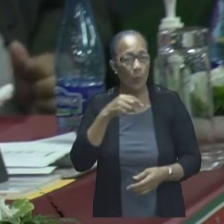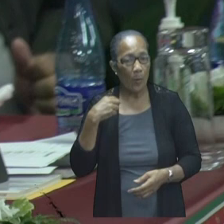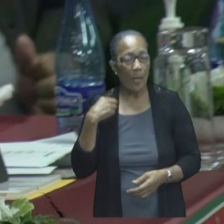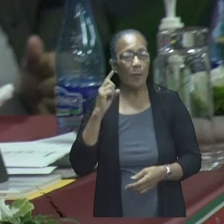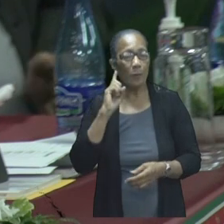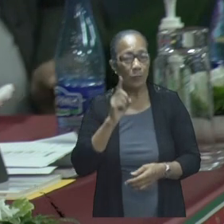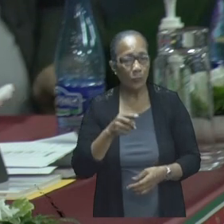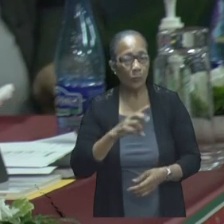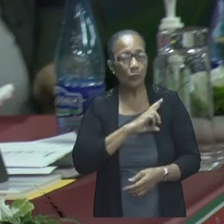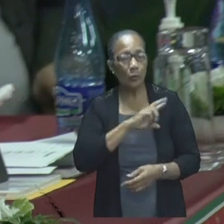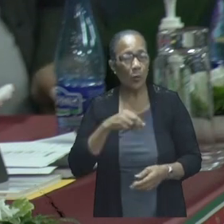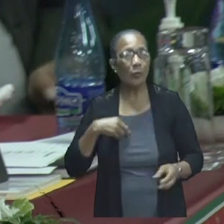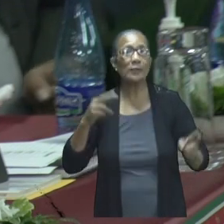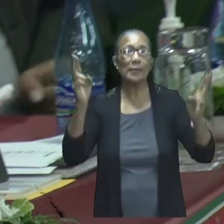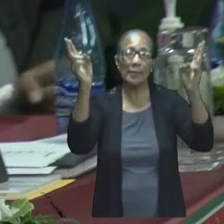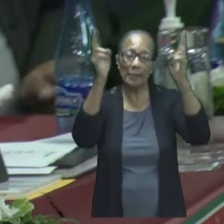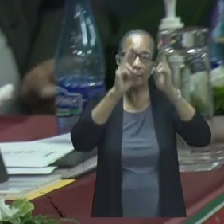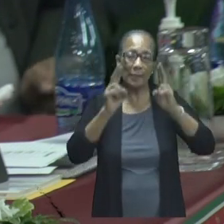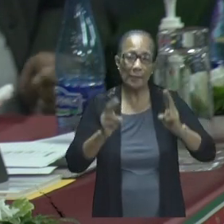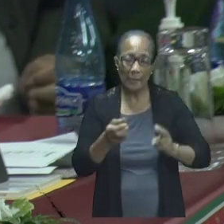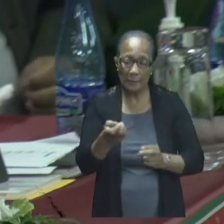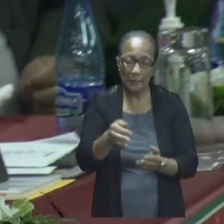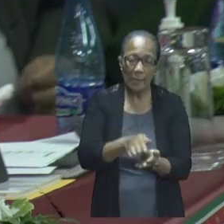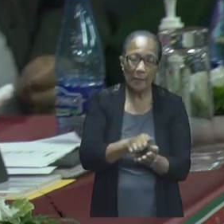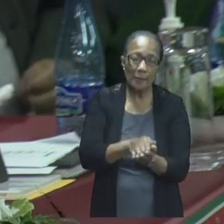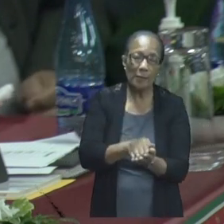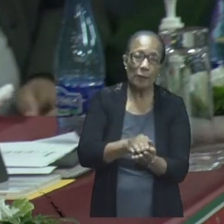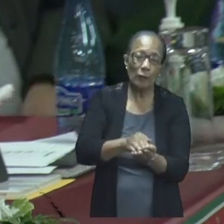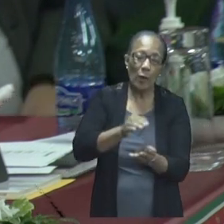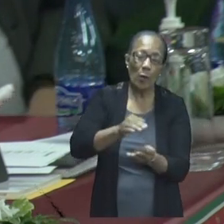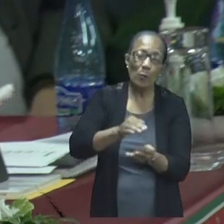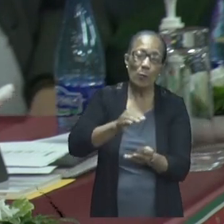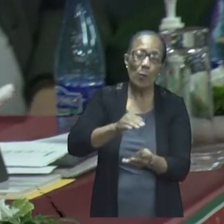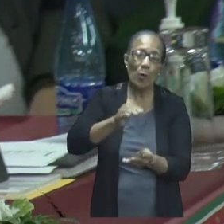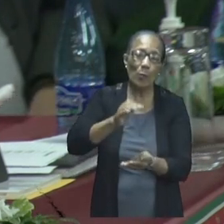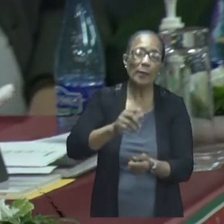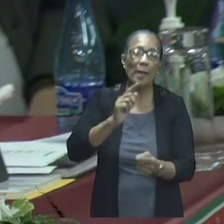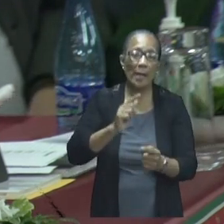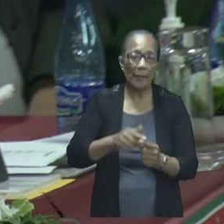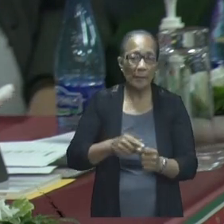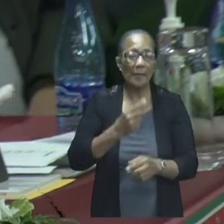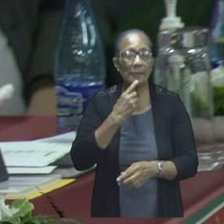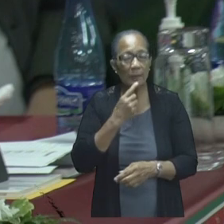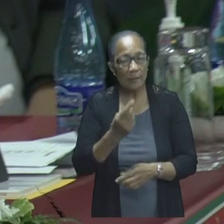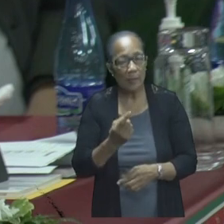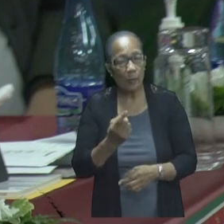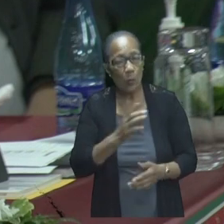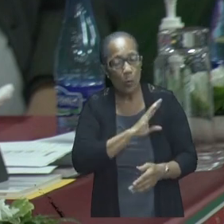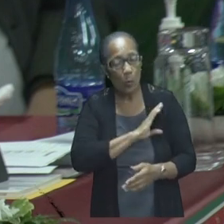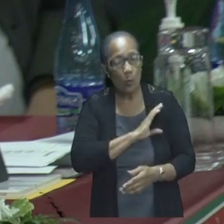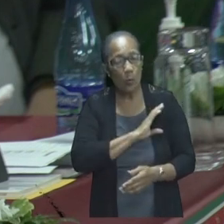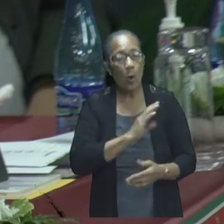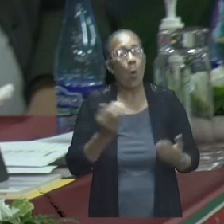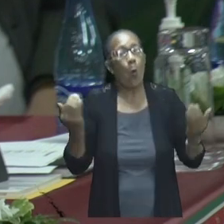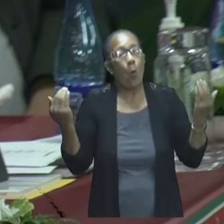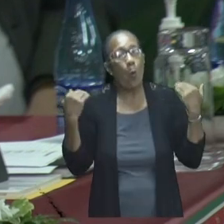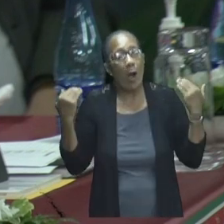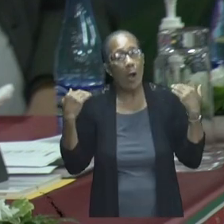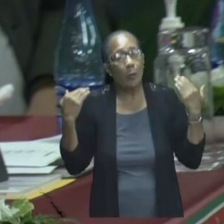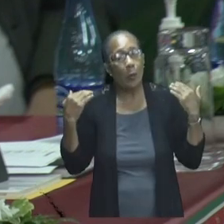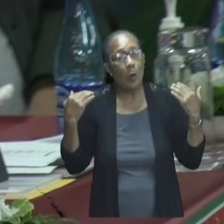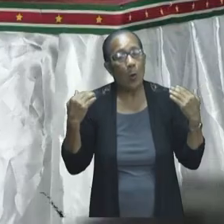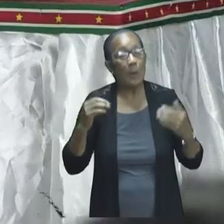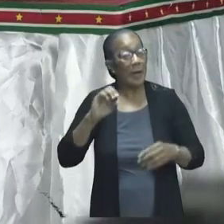internationale recepten ga opbouwen en dat geeft dus ook aan waarom ohh we niet die